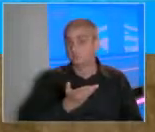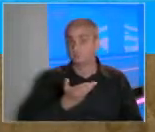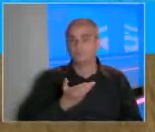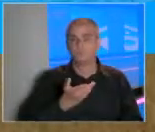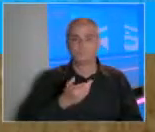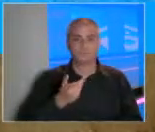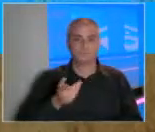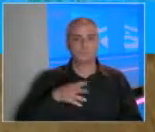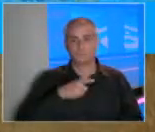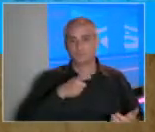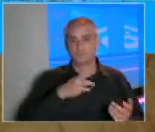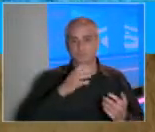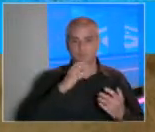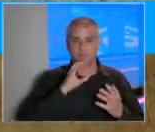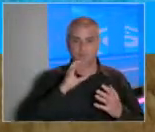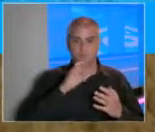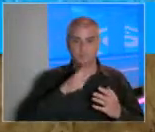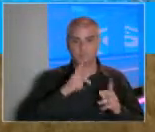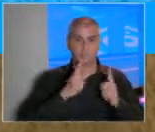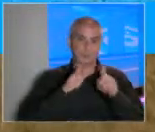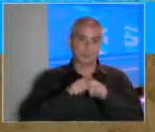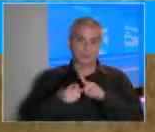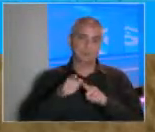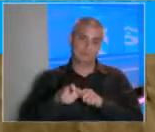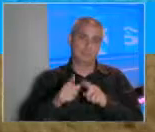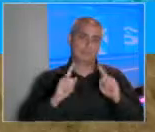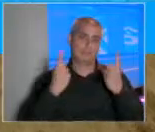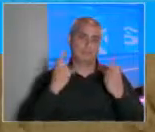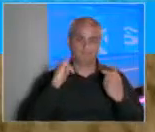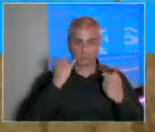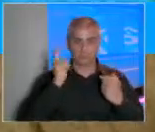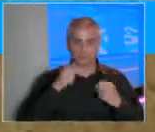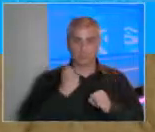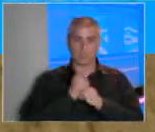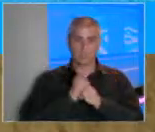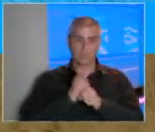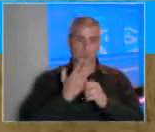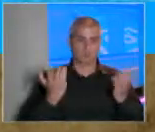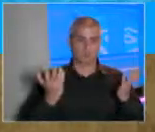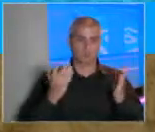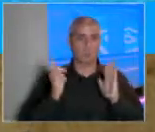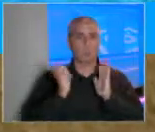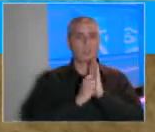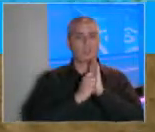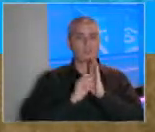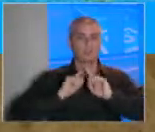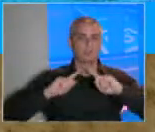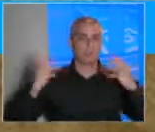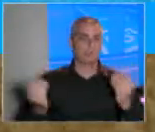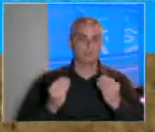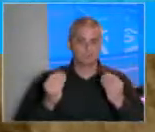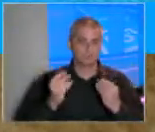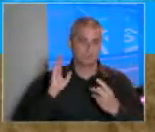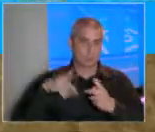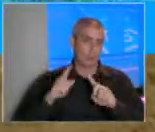שהנה, תיק מצפה קרמים ומקרים דומים, זה אלה מקרים שכן יש להכיל את תקנת השוק וכל מיני דברים